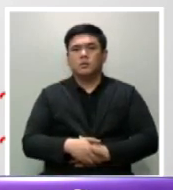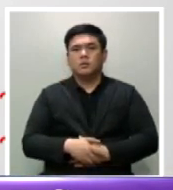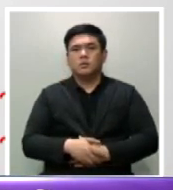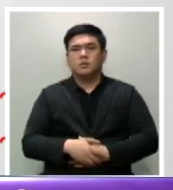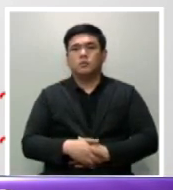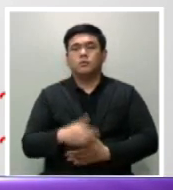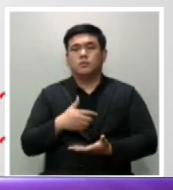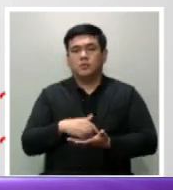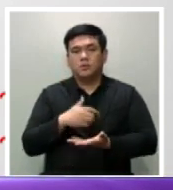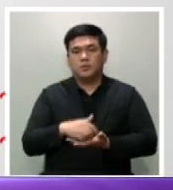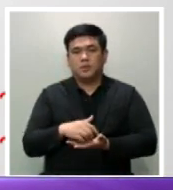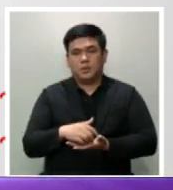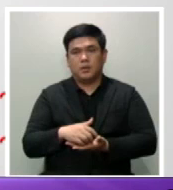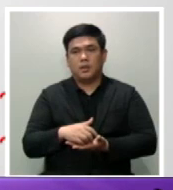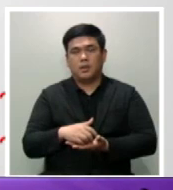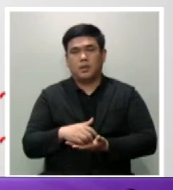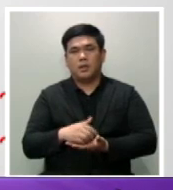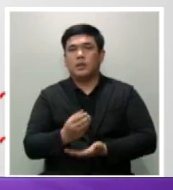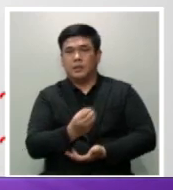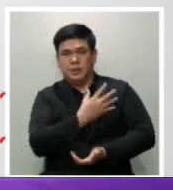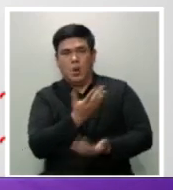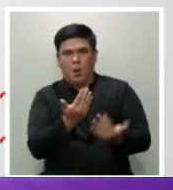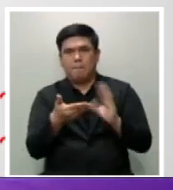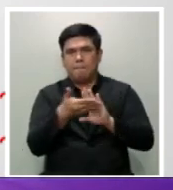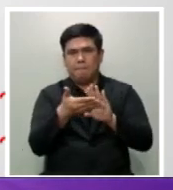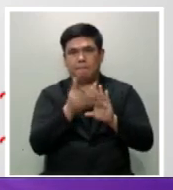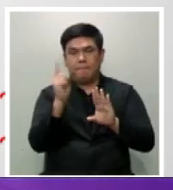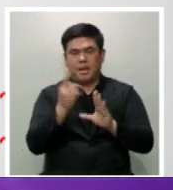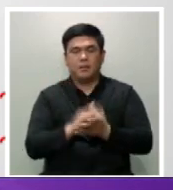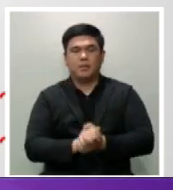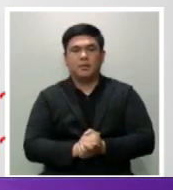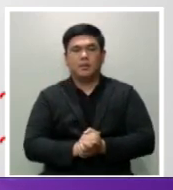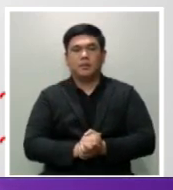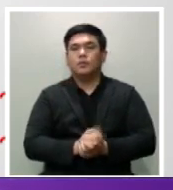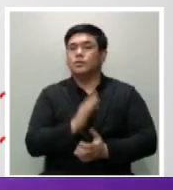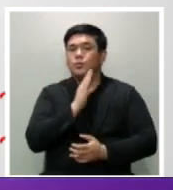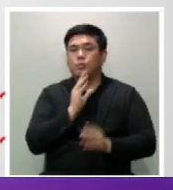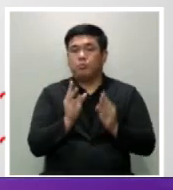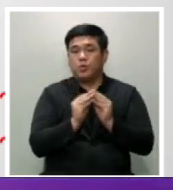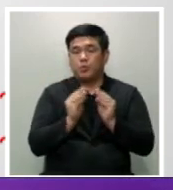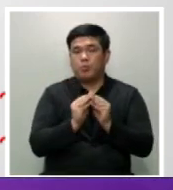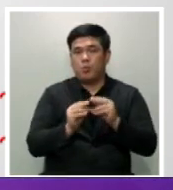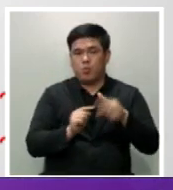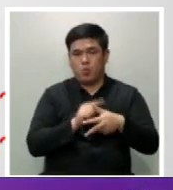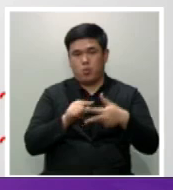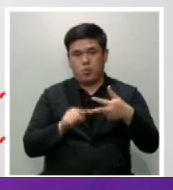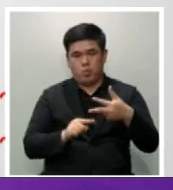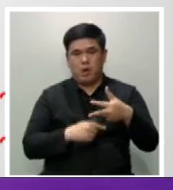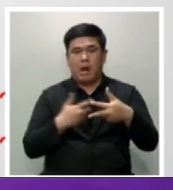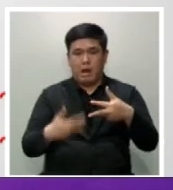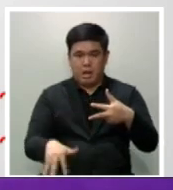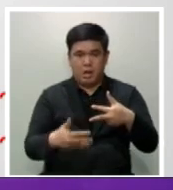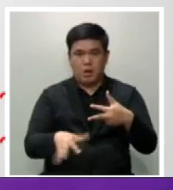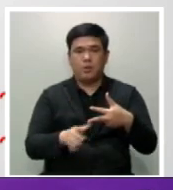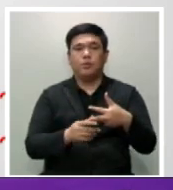ผมเล่าข้ามไปนิดนึงแล้วเดี๋ยวจะฉายรายละเอียดว่าเมื่อประชุมกัน3ประเด็นเสร็จห